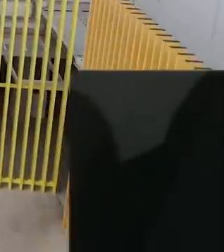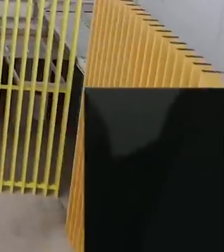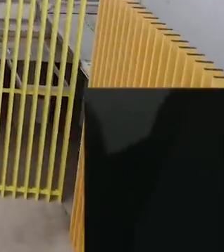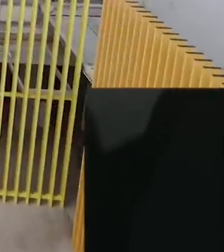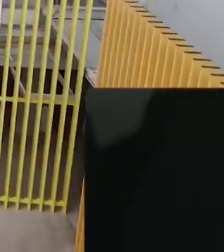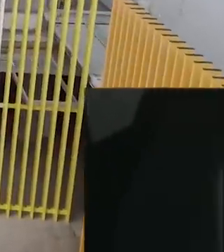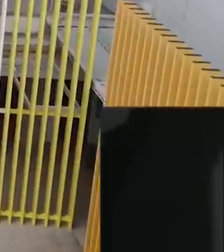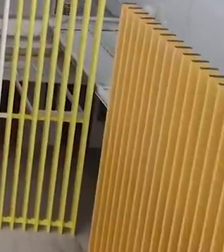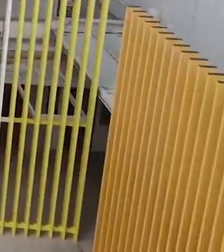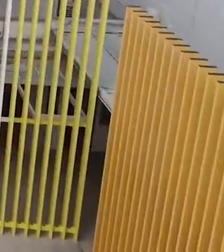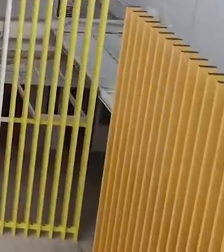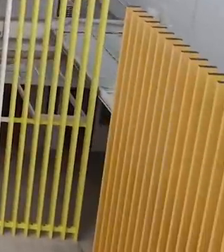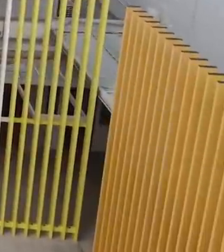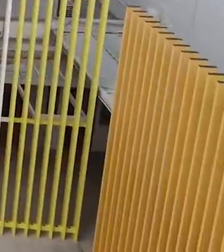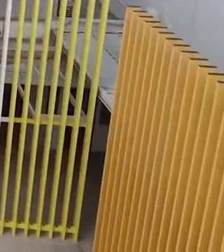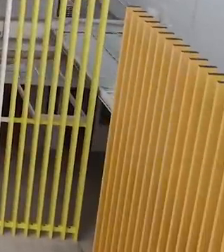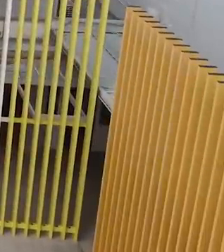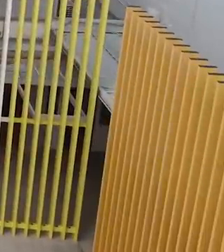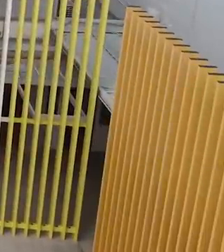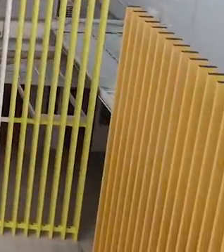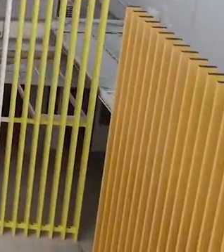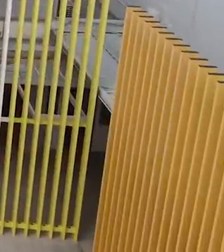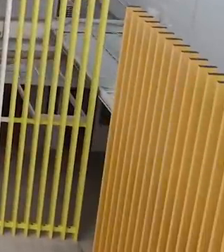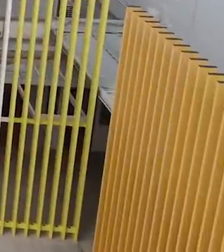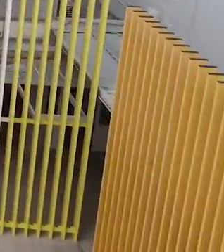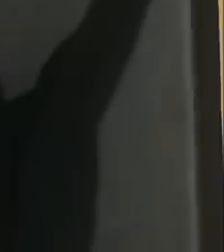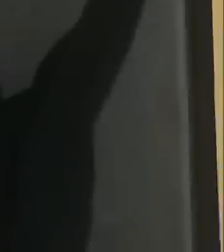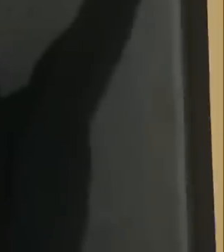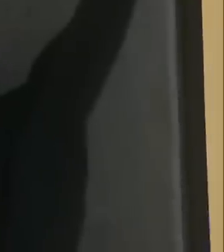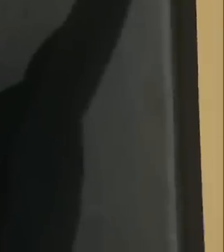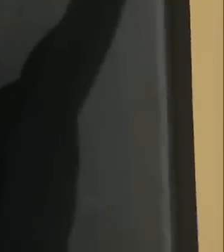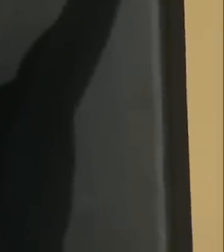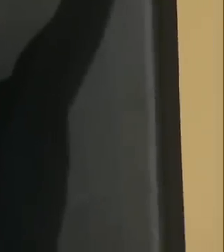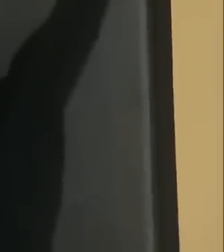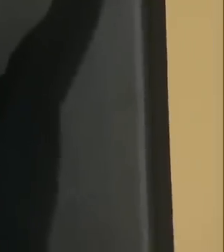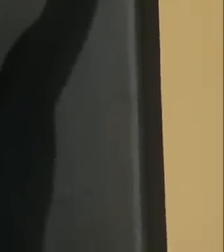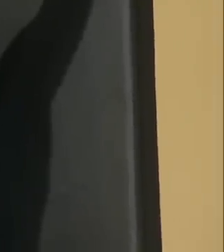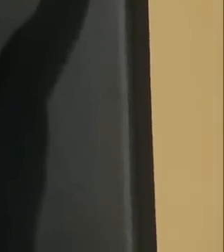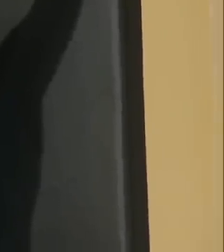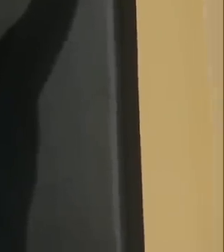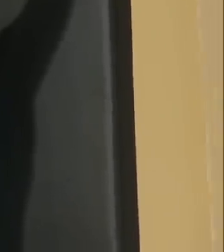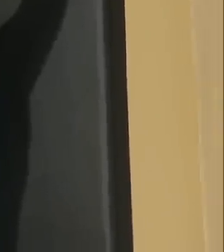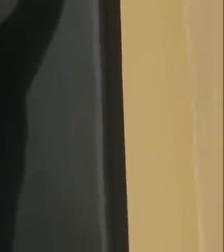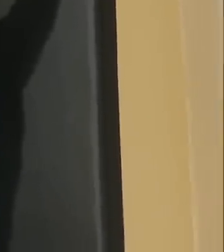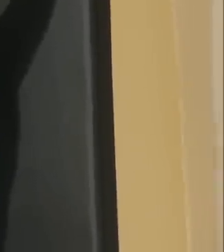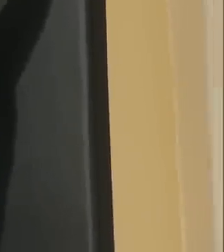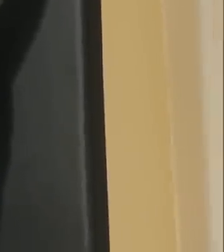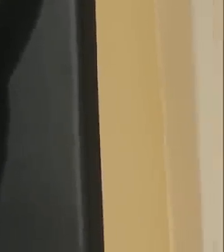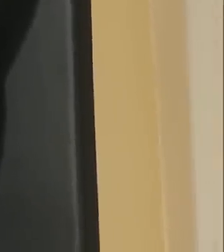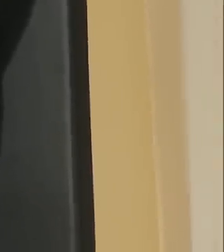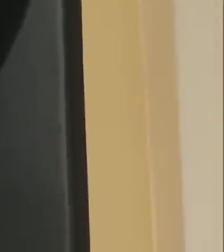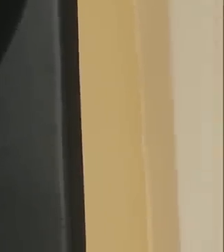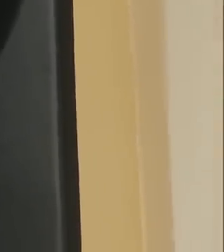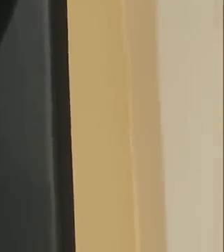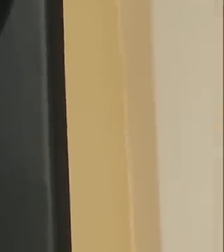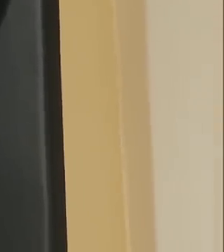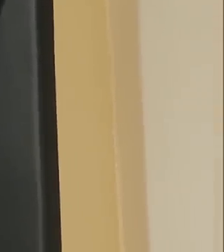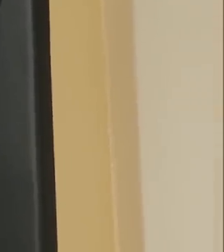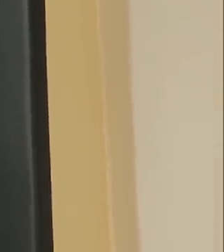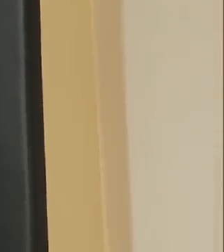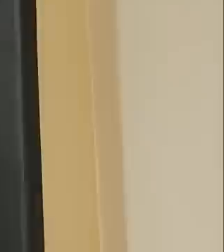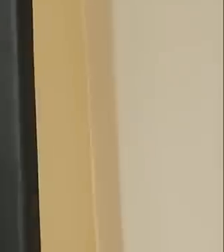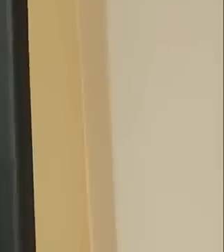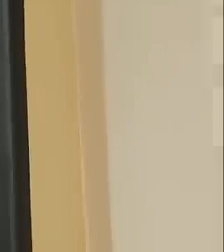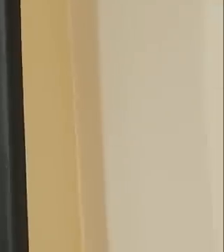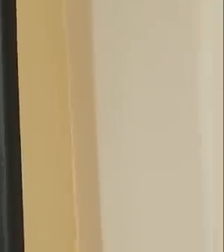vojt ħallejt fiskit Tajt ħelsir l-poplu tijek